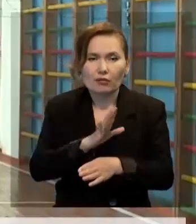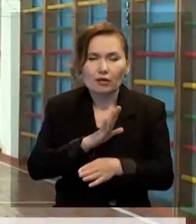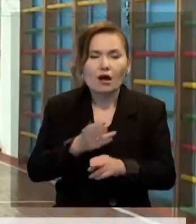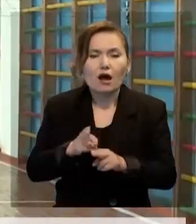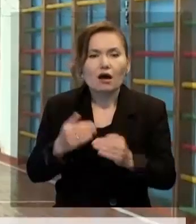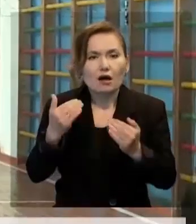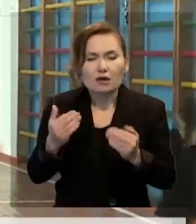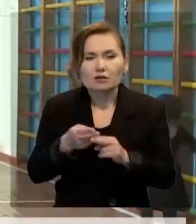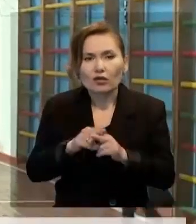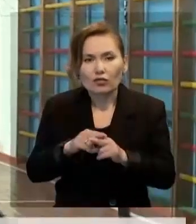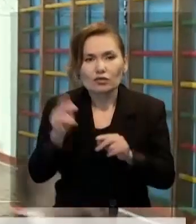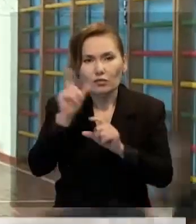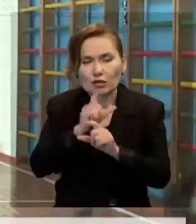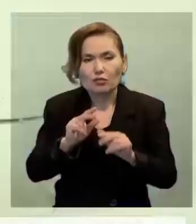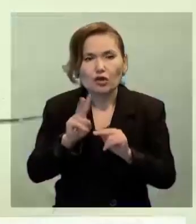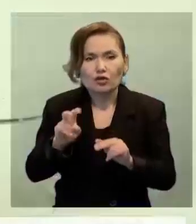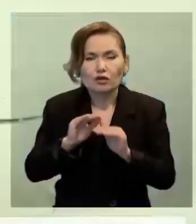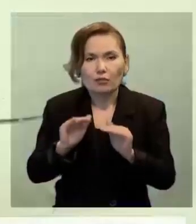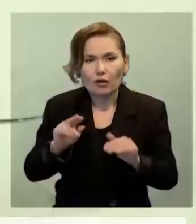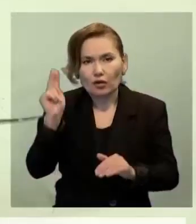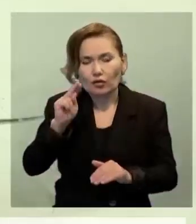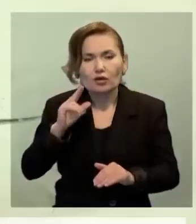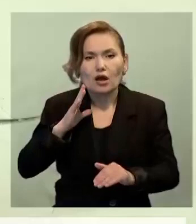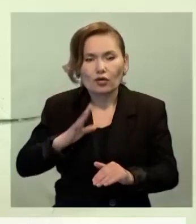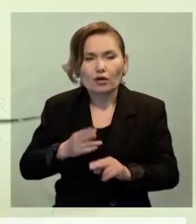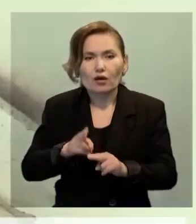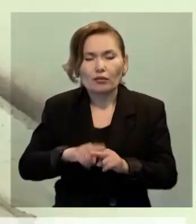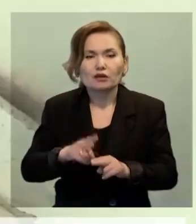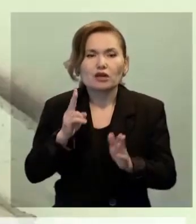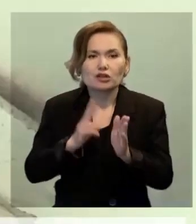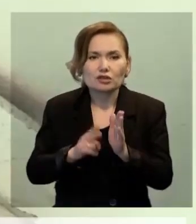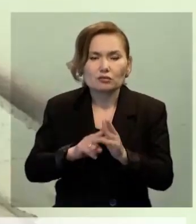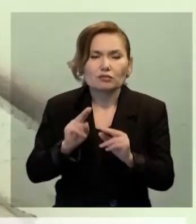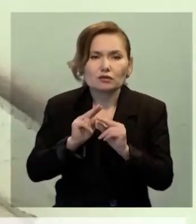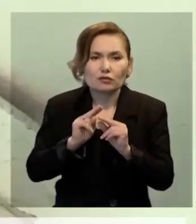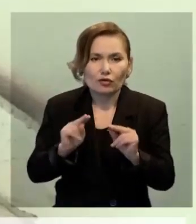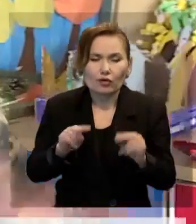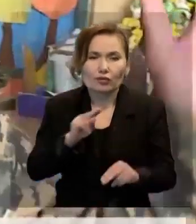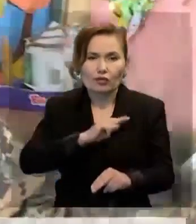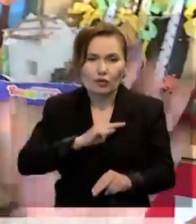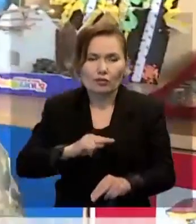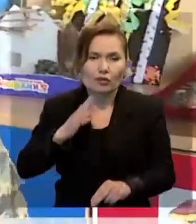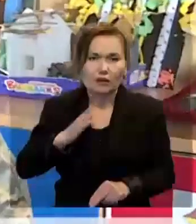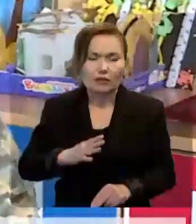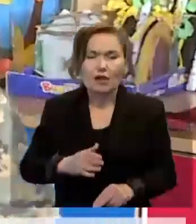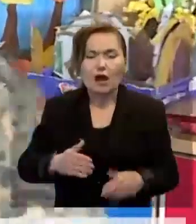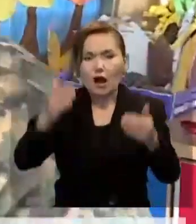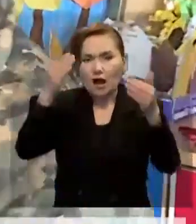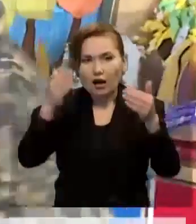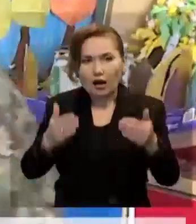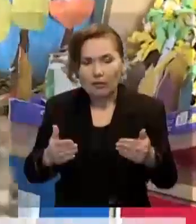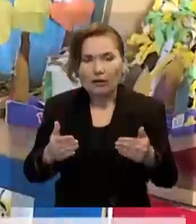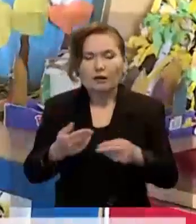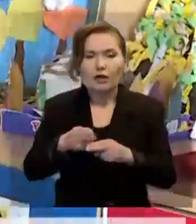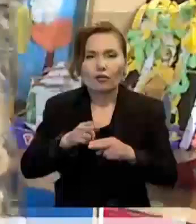мұнда 200-ден астам бала оқып жүр. Ал 70-ке жуық адам жанын шүберекке түйіп, еңбек етуге мәжбүр. Қабырғаны тескен кезде бұлар